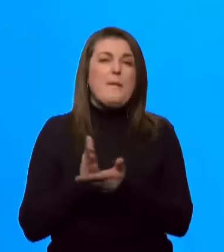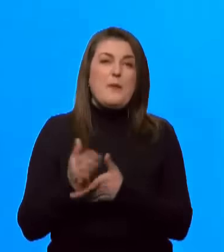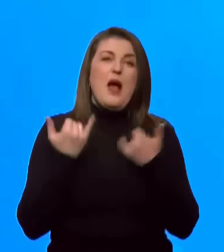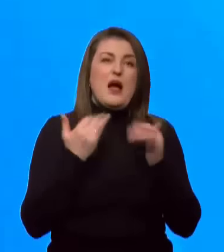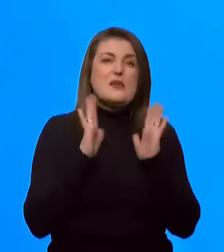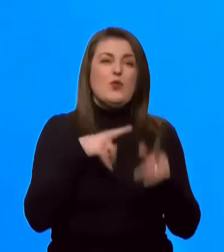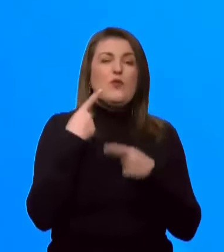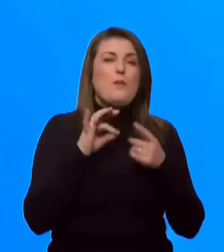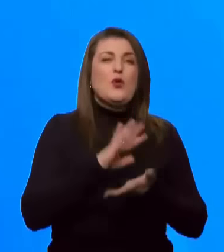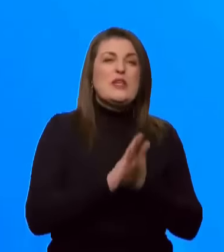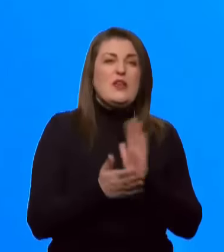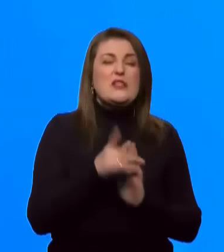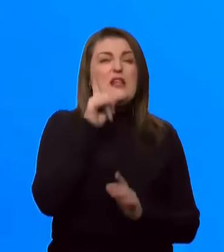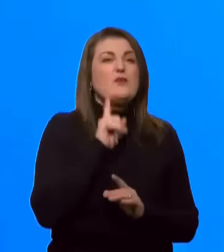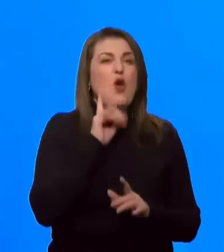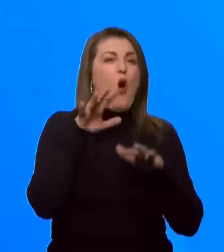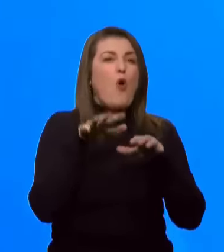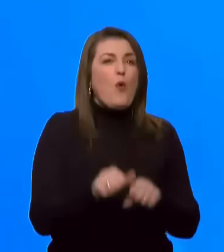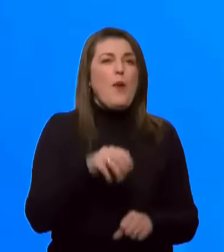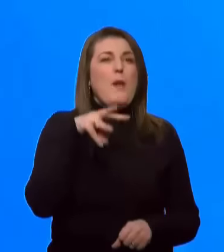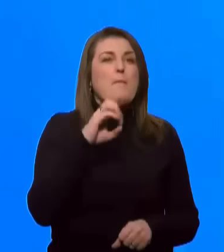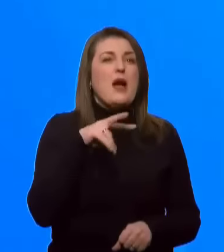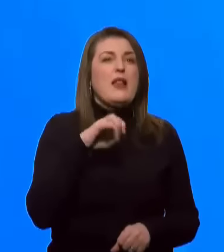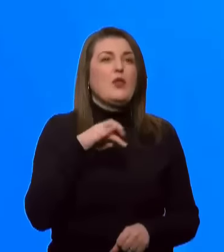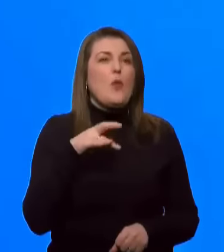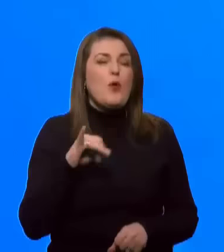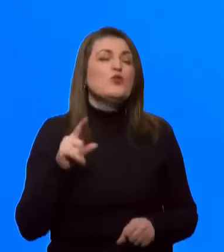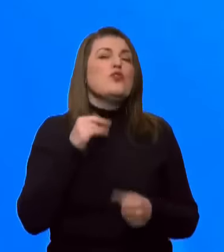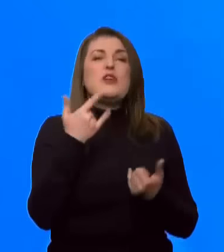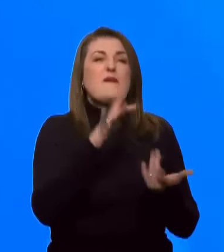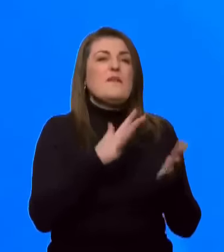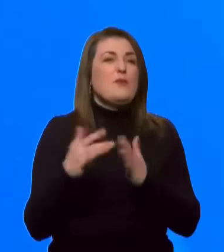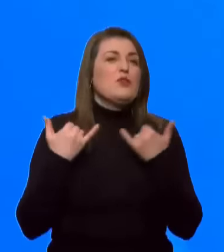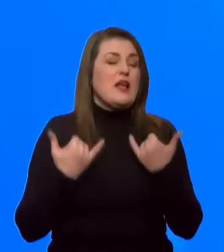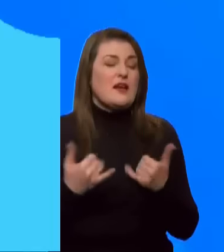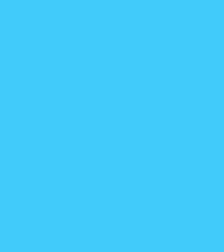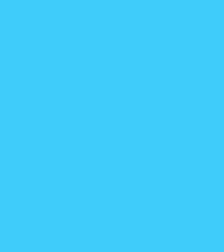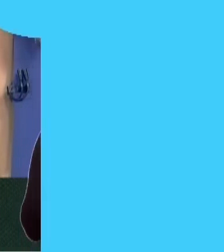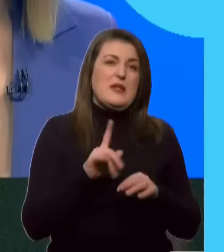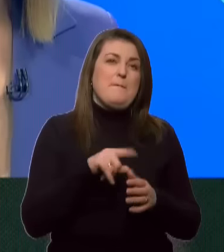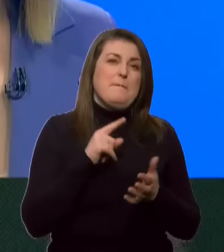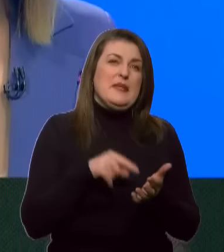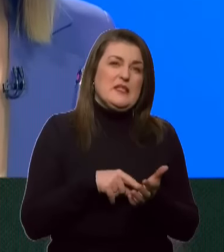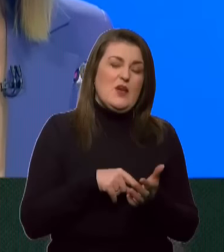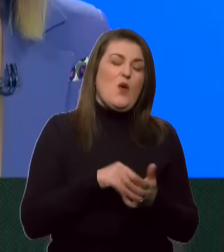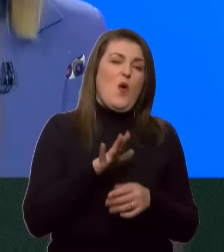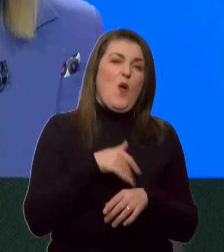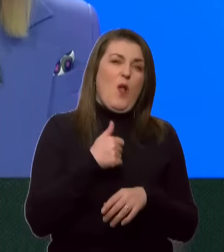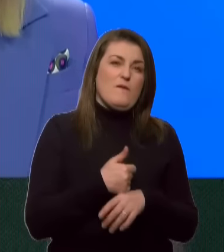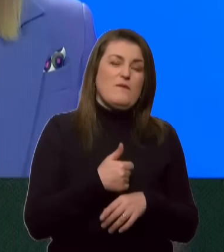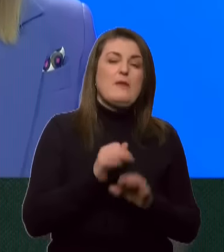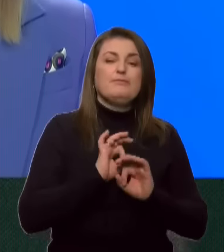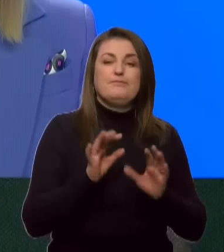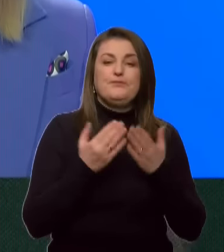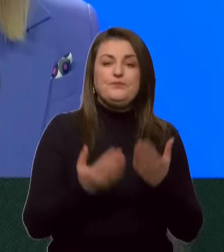Ну, а зараз будемо говорити про ситуацію у тимчасово окупованому Мелітополі. Що там відбувається наразі, розповість міський голова Мелітополя Іван Федоров. Пане Іване, моє